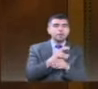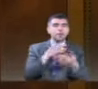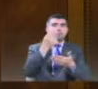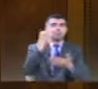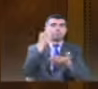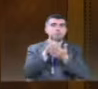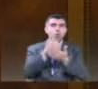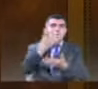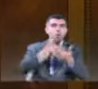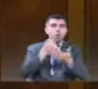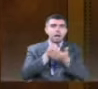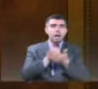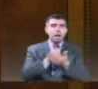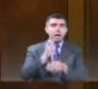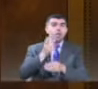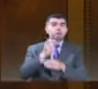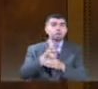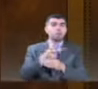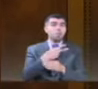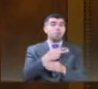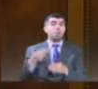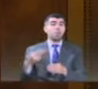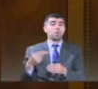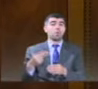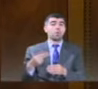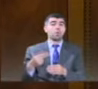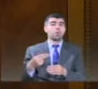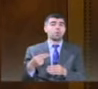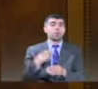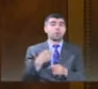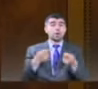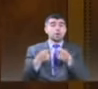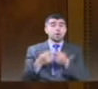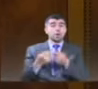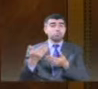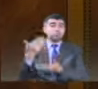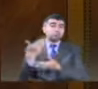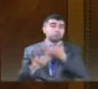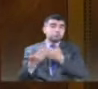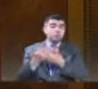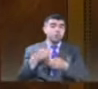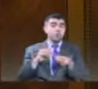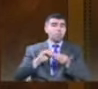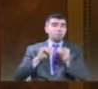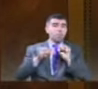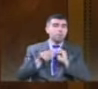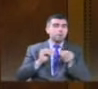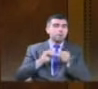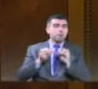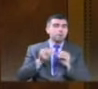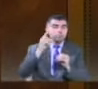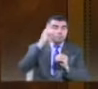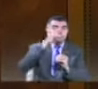محاربة المخدرات. كنعرفوا أنه في إطار العلاقات كاين هذا الإشكال، وكتعلموا التأثير ديالو